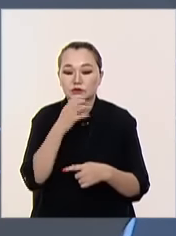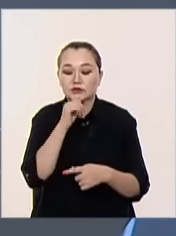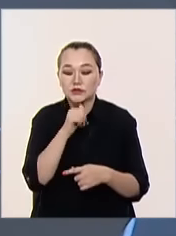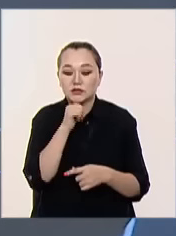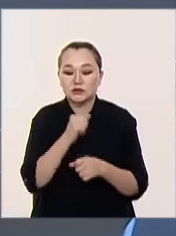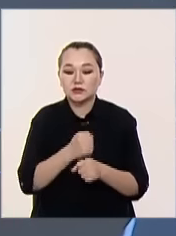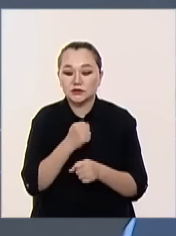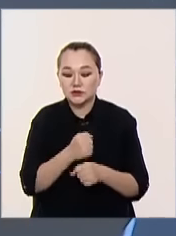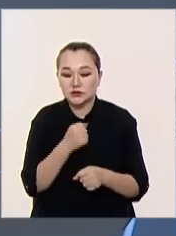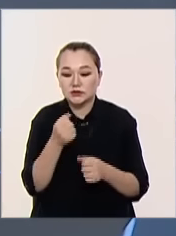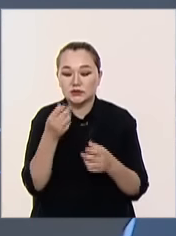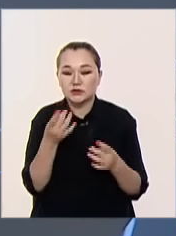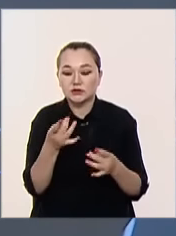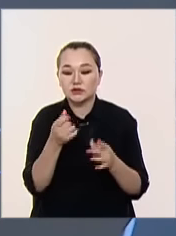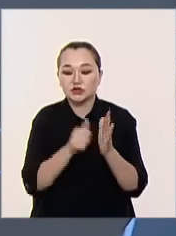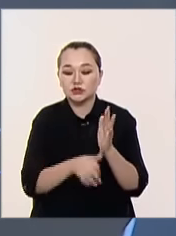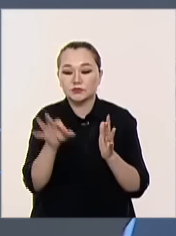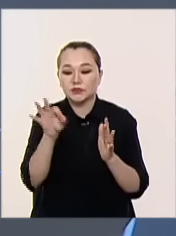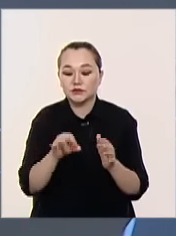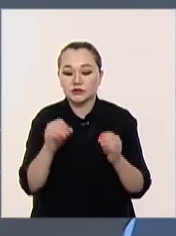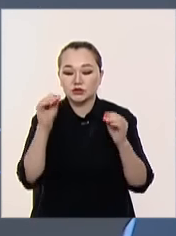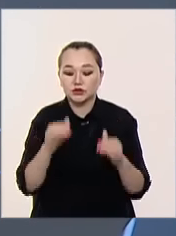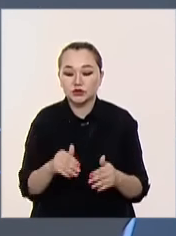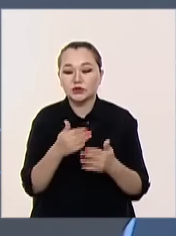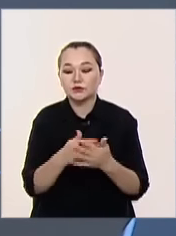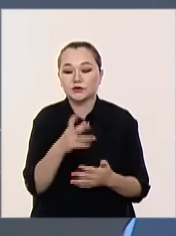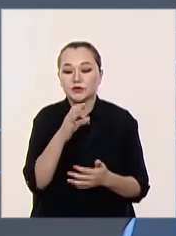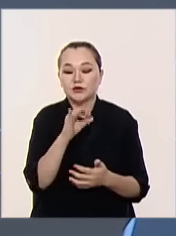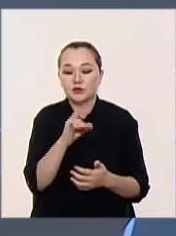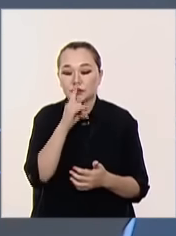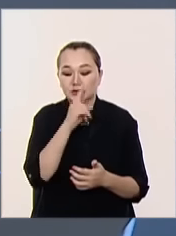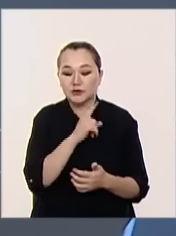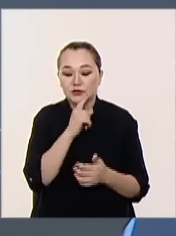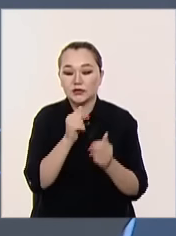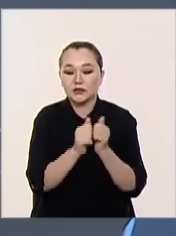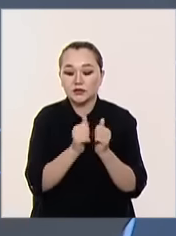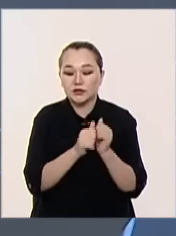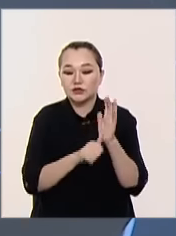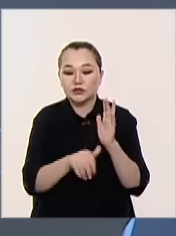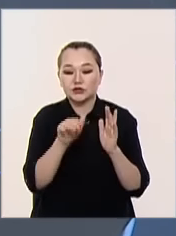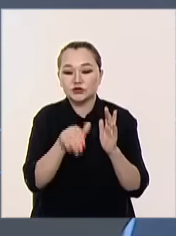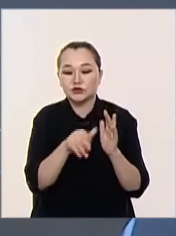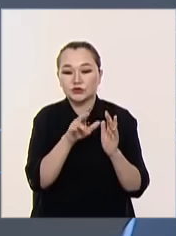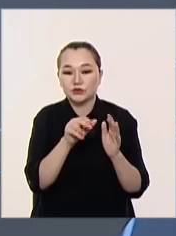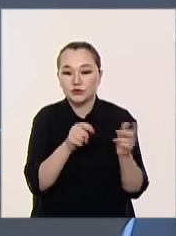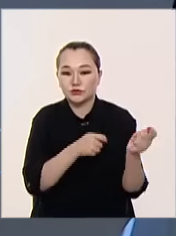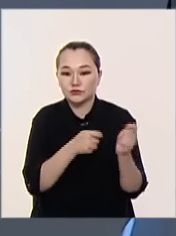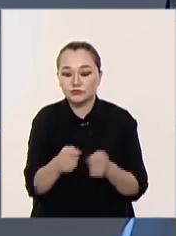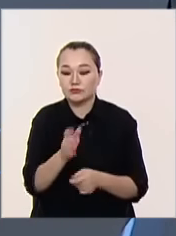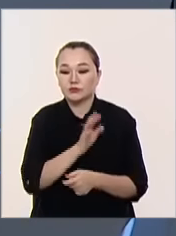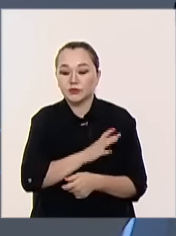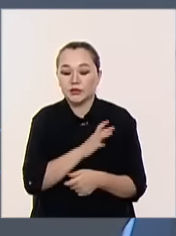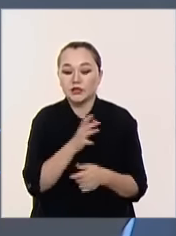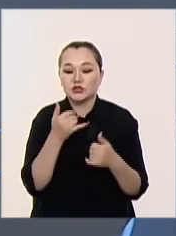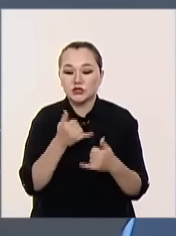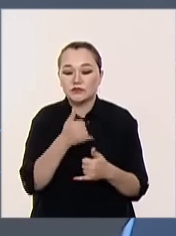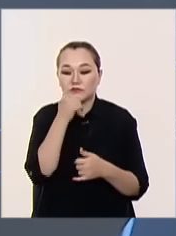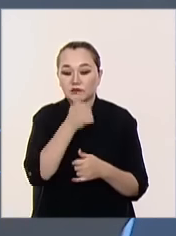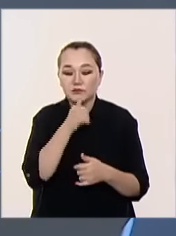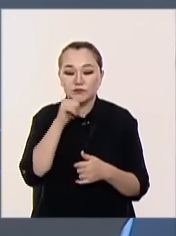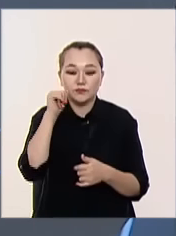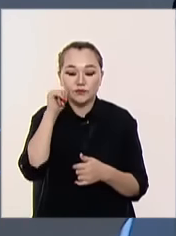арналған шикізат көлемі 60 есеге төмендеп кеткен. Мәселен, сәуір айында көршілден небәрі 60 мың тоннадай шикізат әкелініпті. Ал былтыр дәл осы